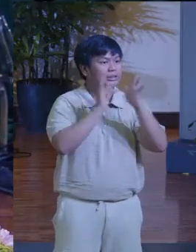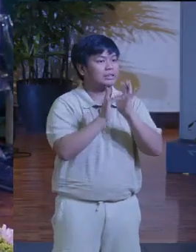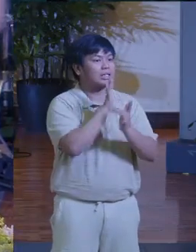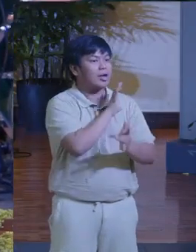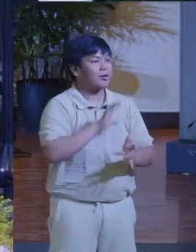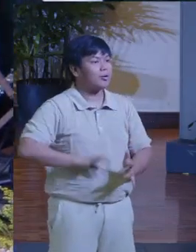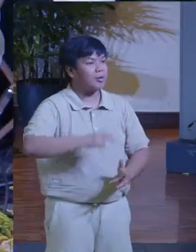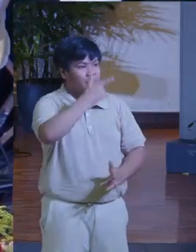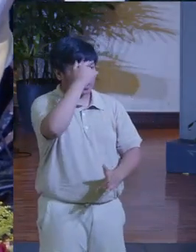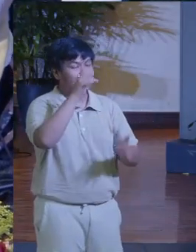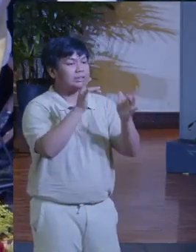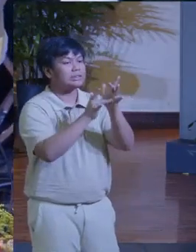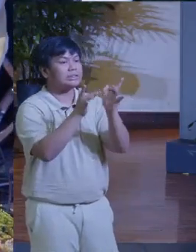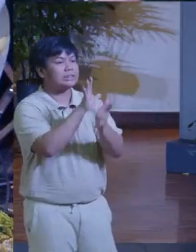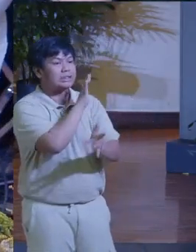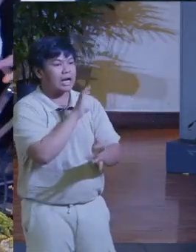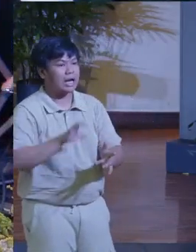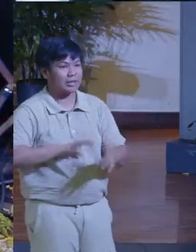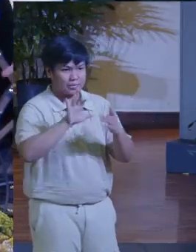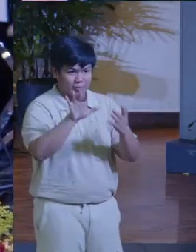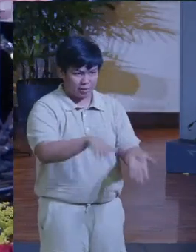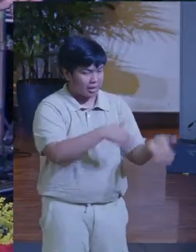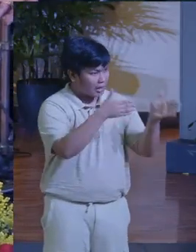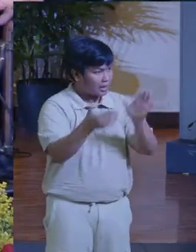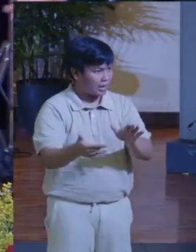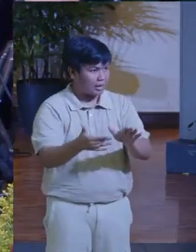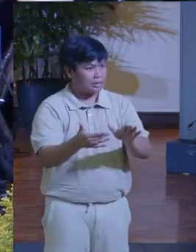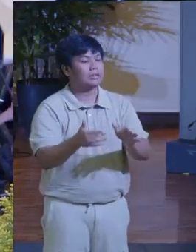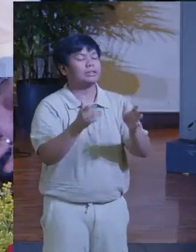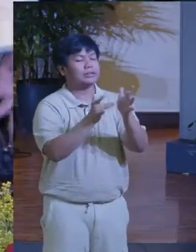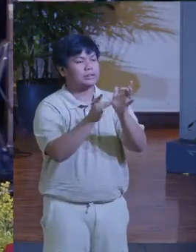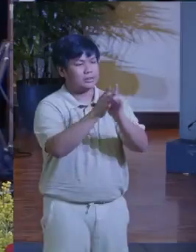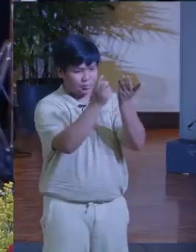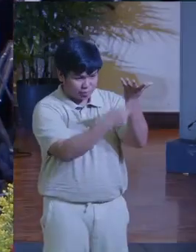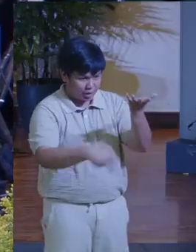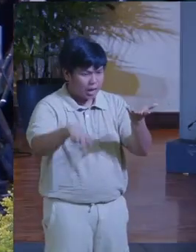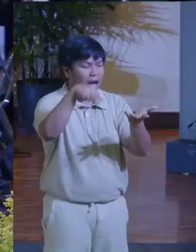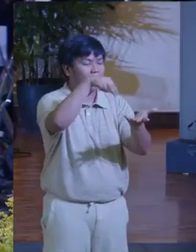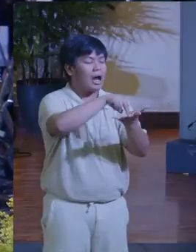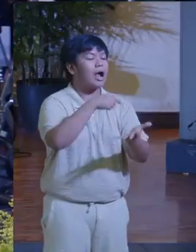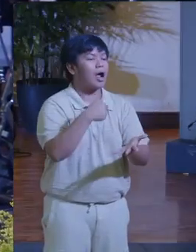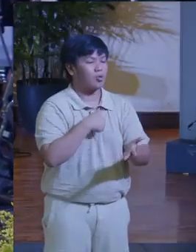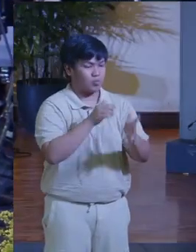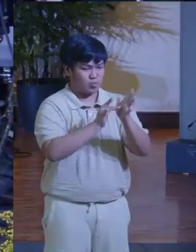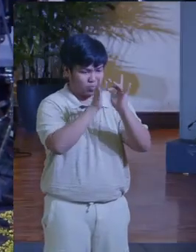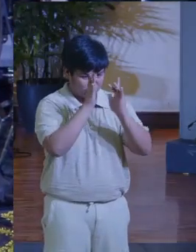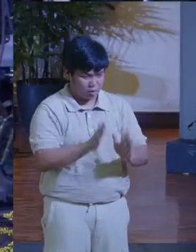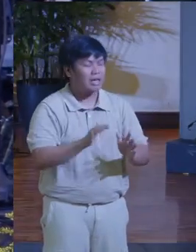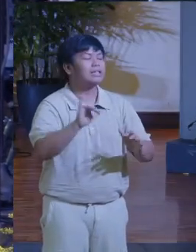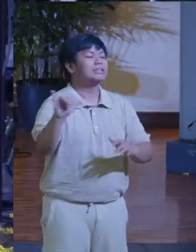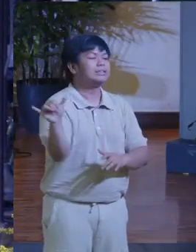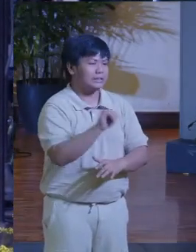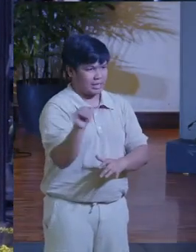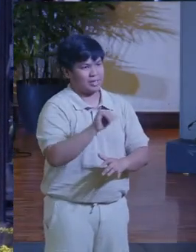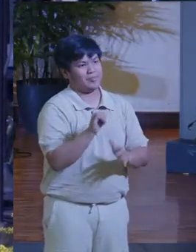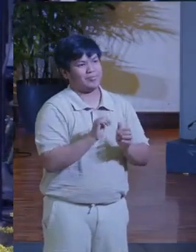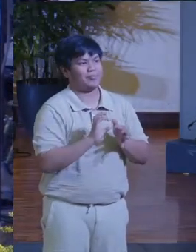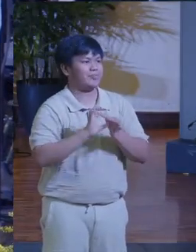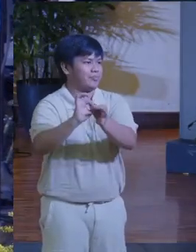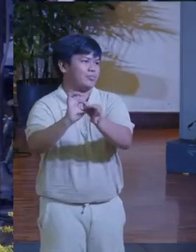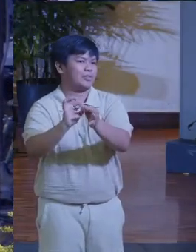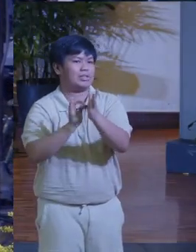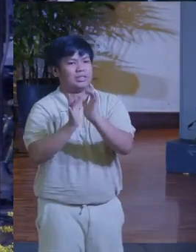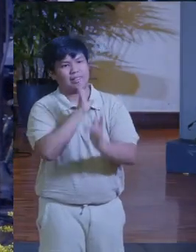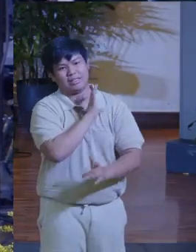si Jesus, sila ay patay na rin. At dahil siya ay nabuhay na maguli, sila ay binuhay din maguli. To newness of